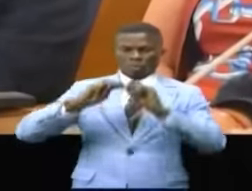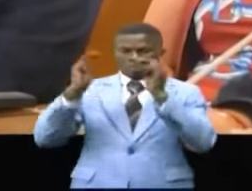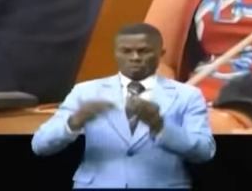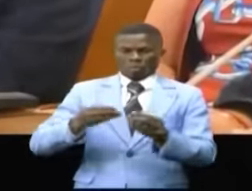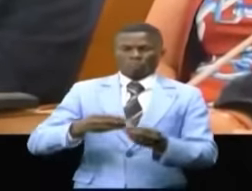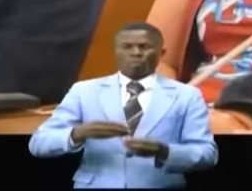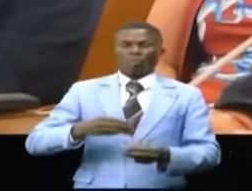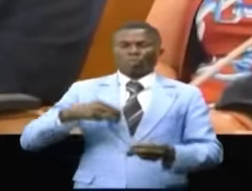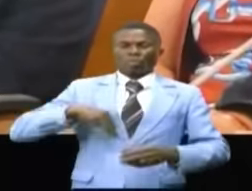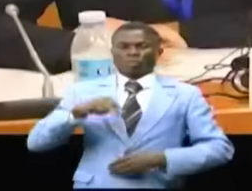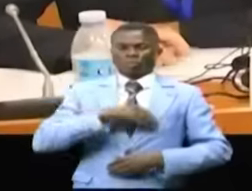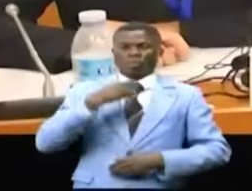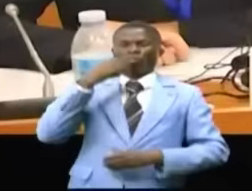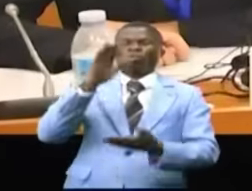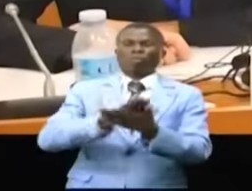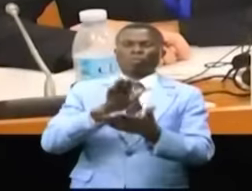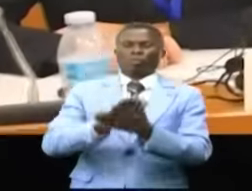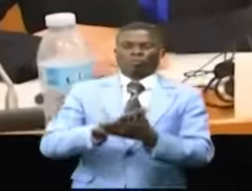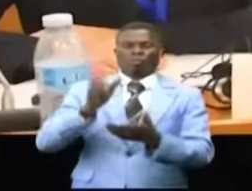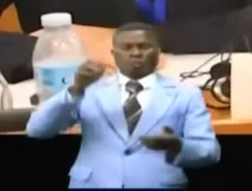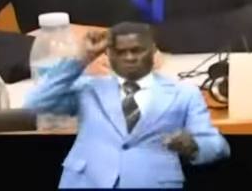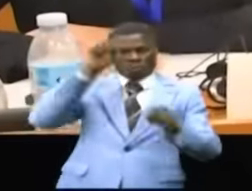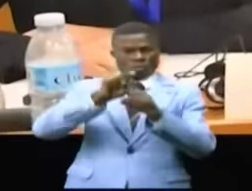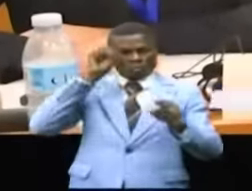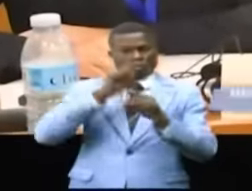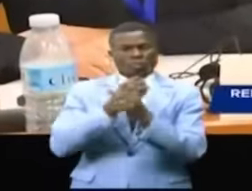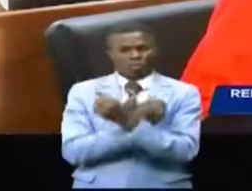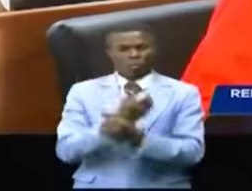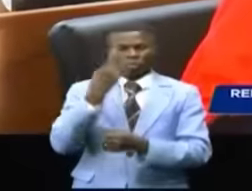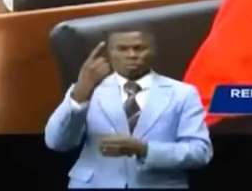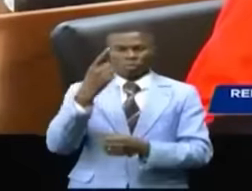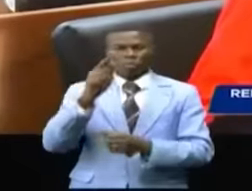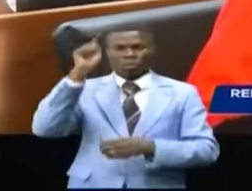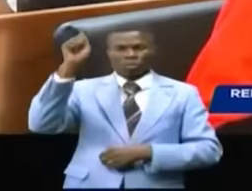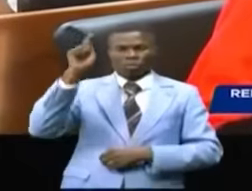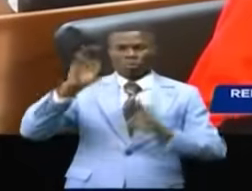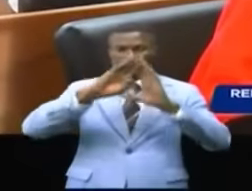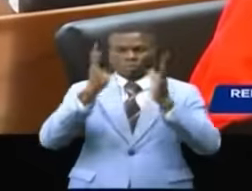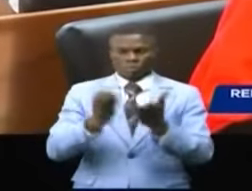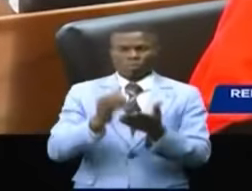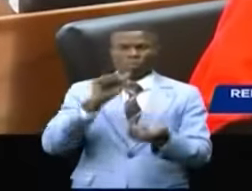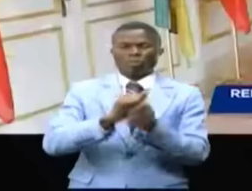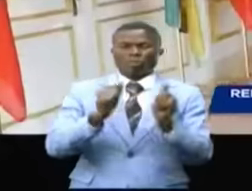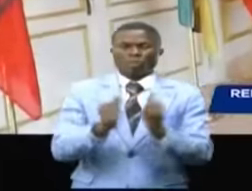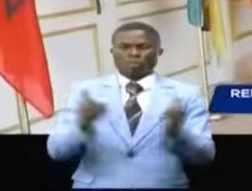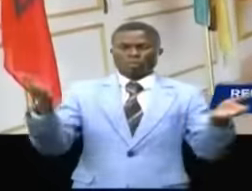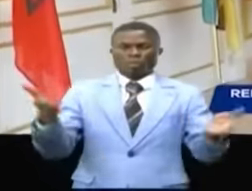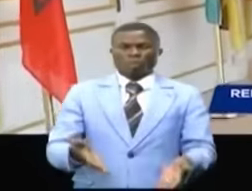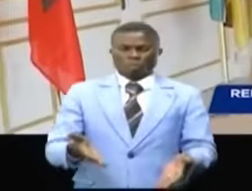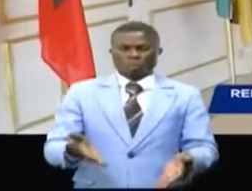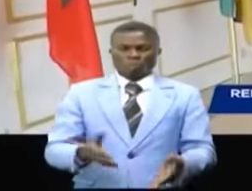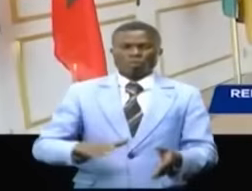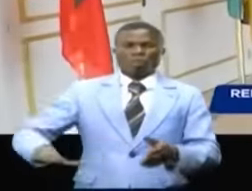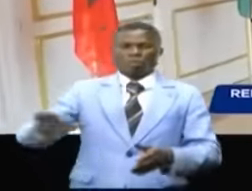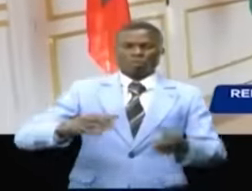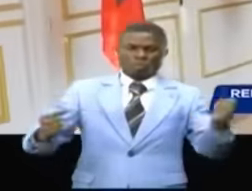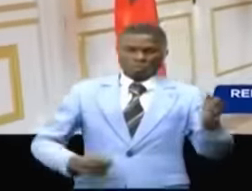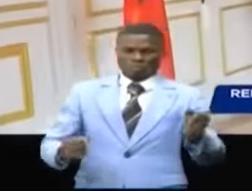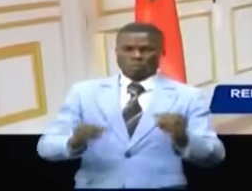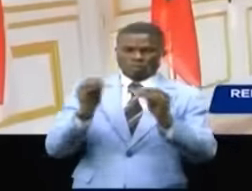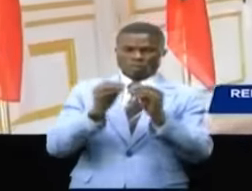profond remerciement pour la fraternité et l'hospitalité témoignée à toutes les délégations présente à Luanda à